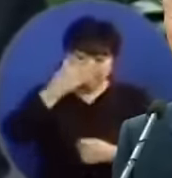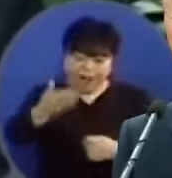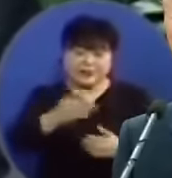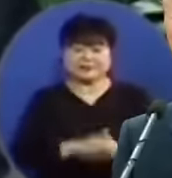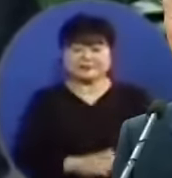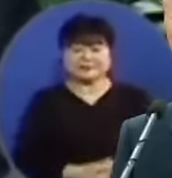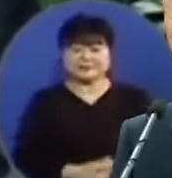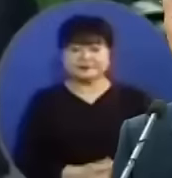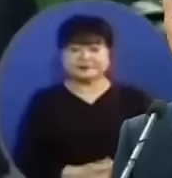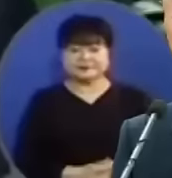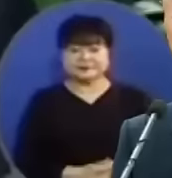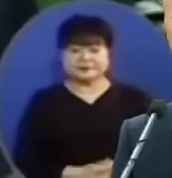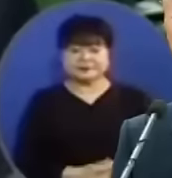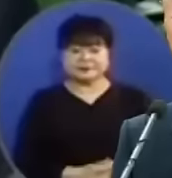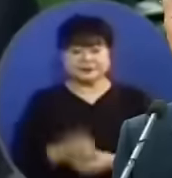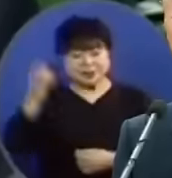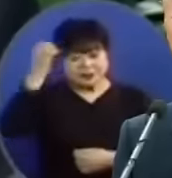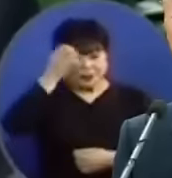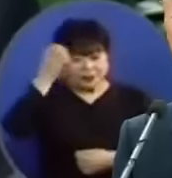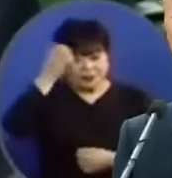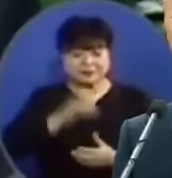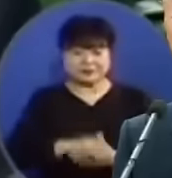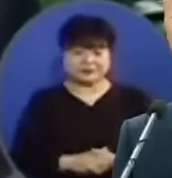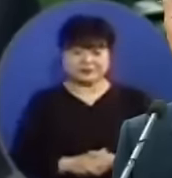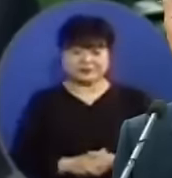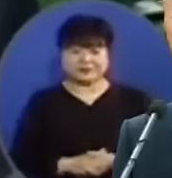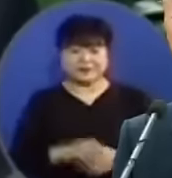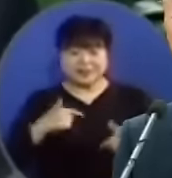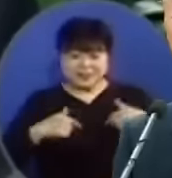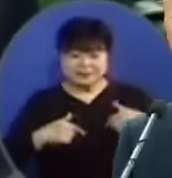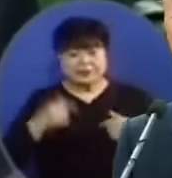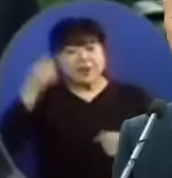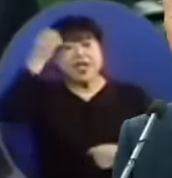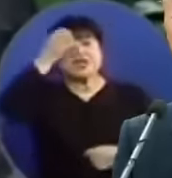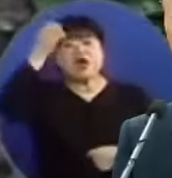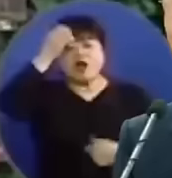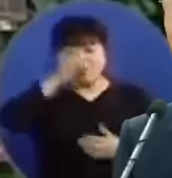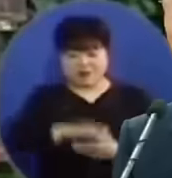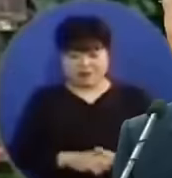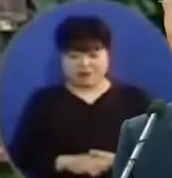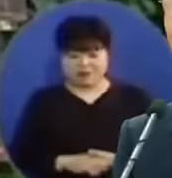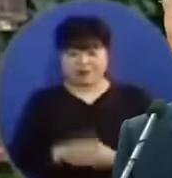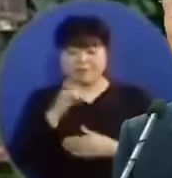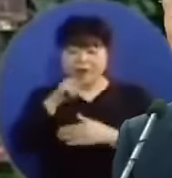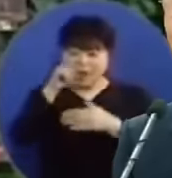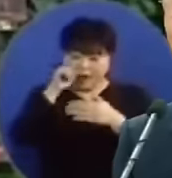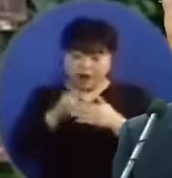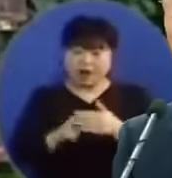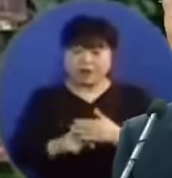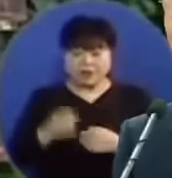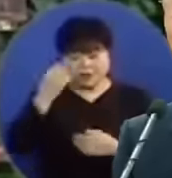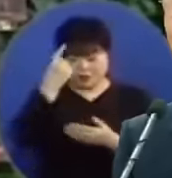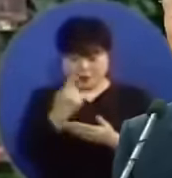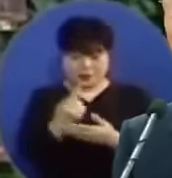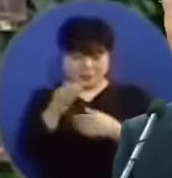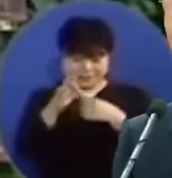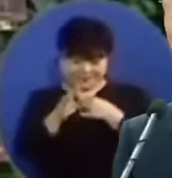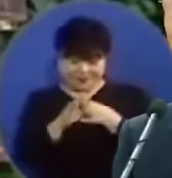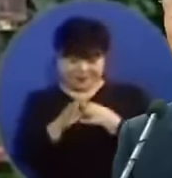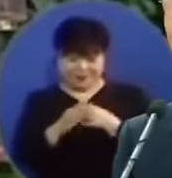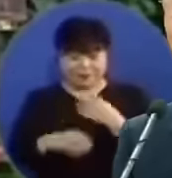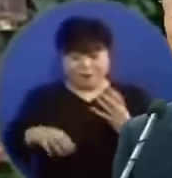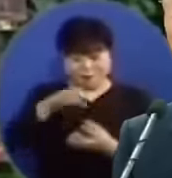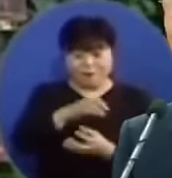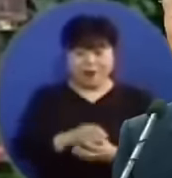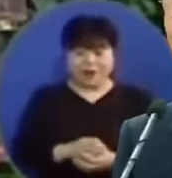것입니다. 성령님은 기쁨의 영이신 것입니다. 그러므로 우리는 마음에 성령이 오시면 그 어떤